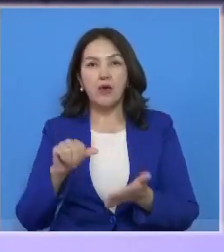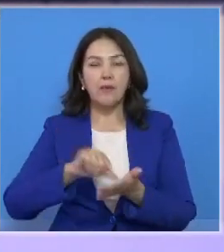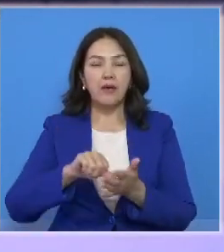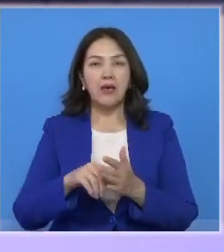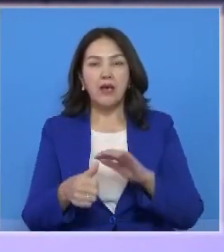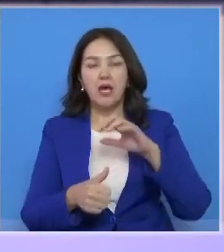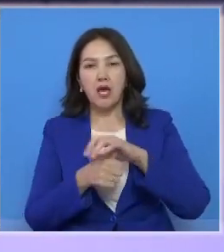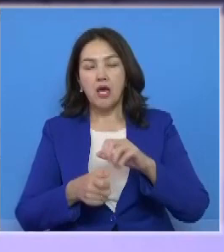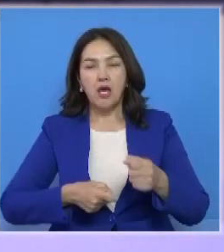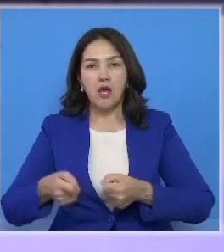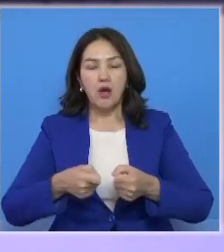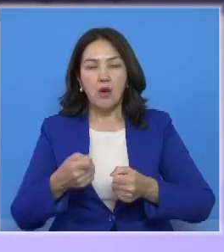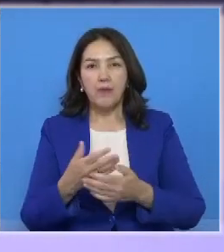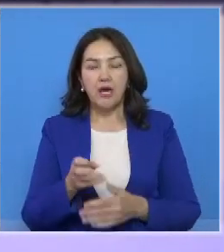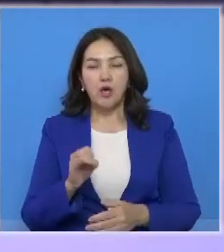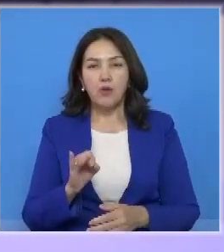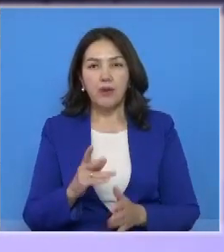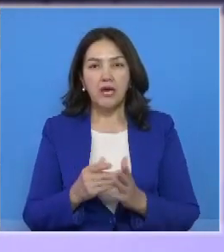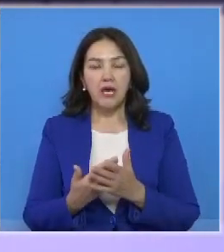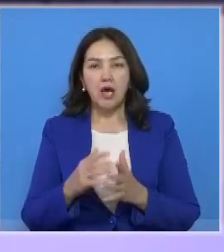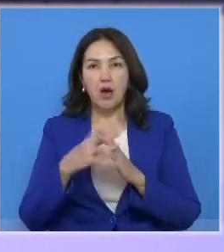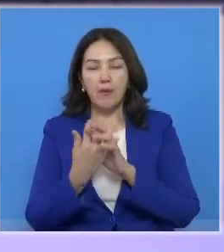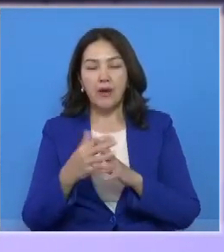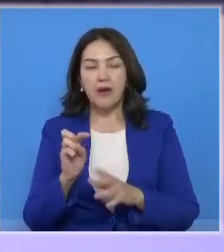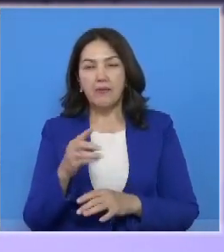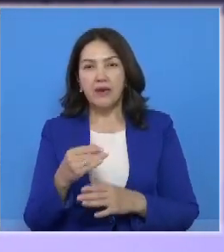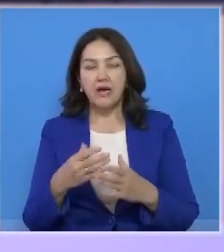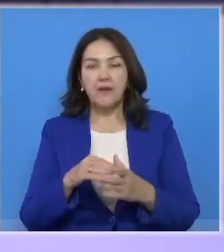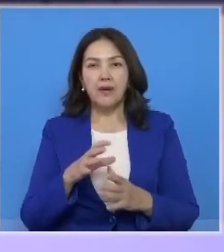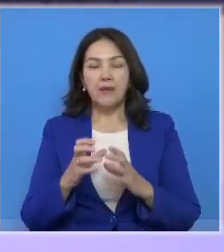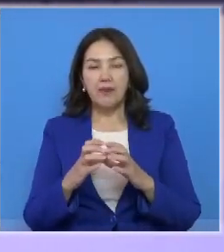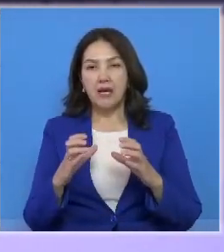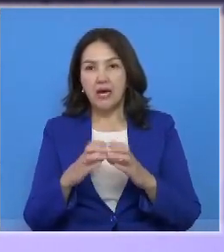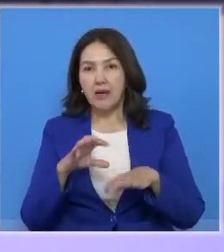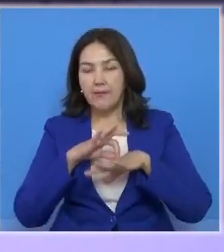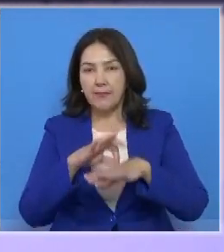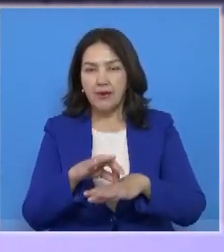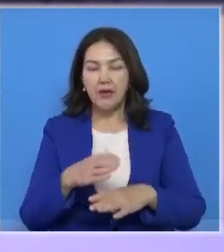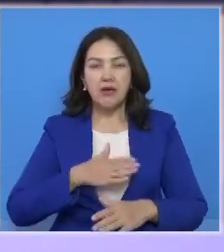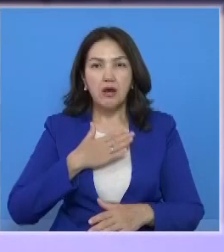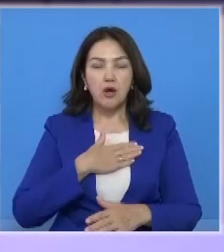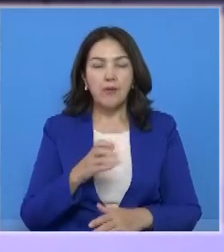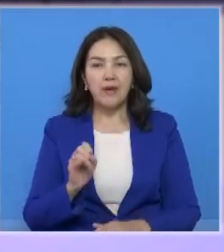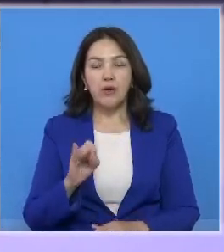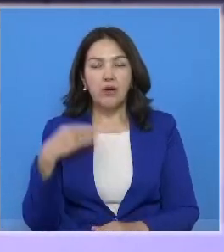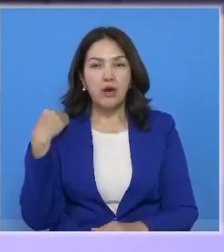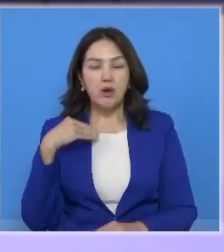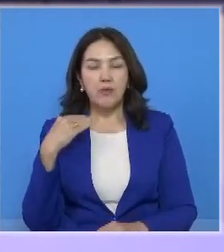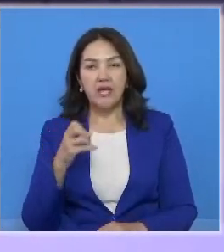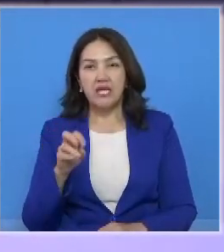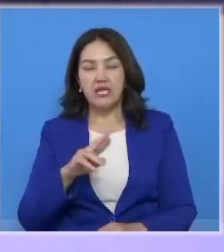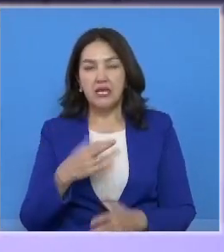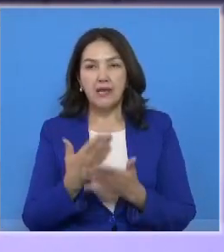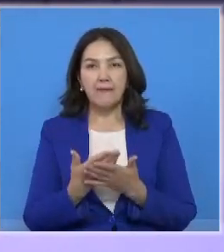акима области был дан старт экспедиции «Аул Аманате Бабалар Аманате», проводимой по инициативе ТОО «Актобемедиа».